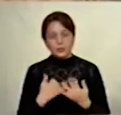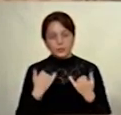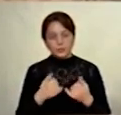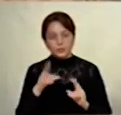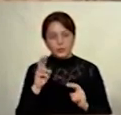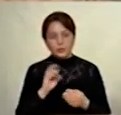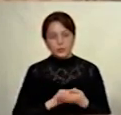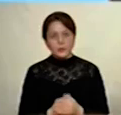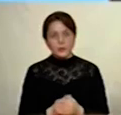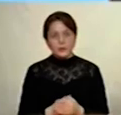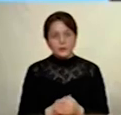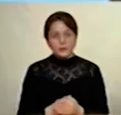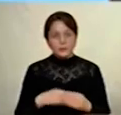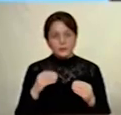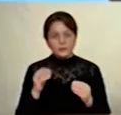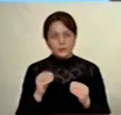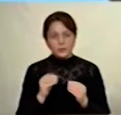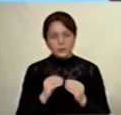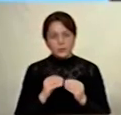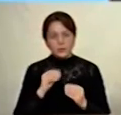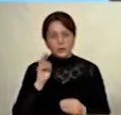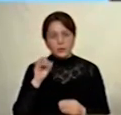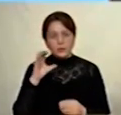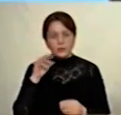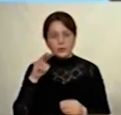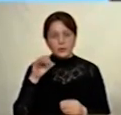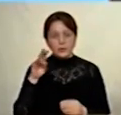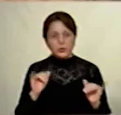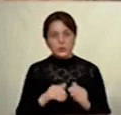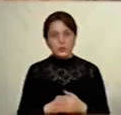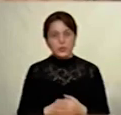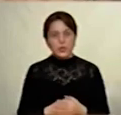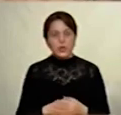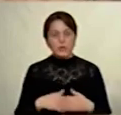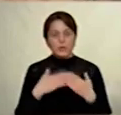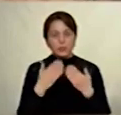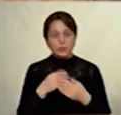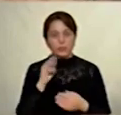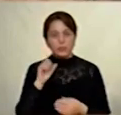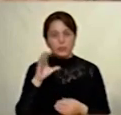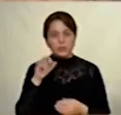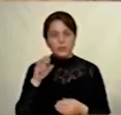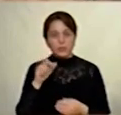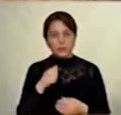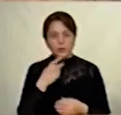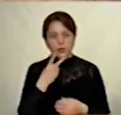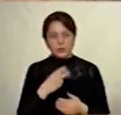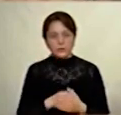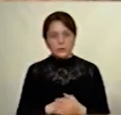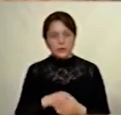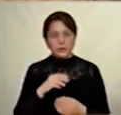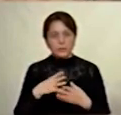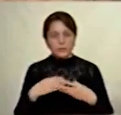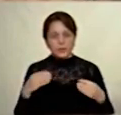bugungi mavzuni yozib oling. O'nlik asrlarni natural songa ko'paytirish. Mana bu masalaga e'tiboringizni qarating.